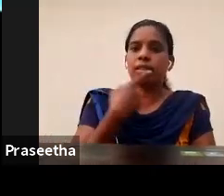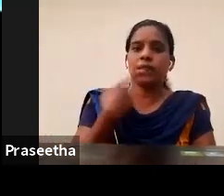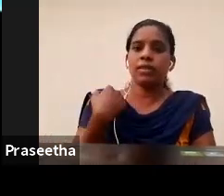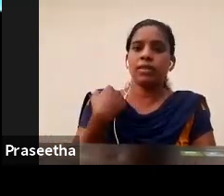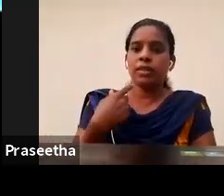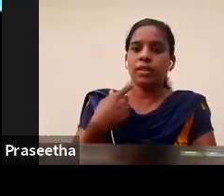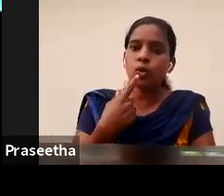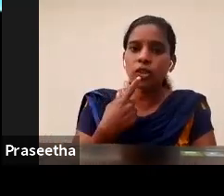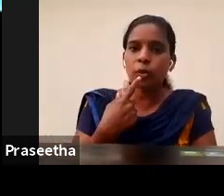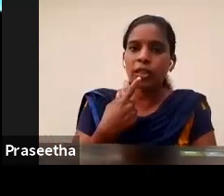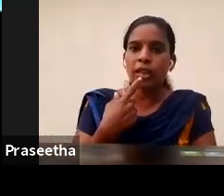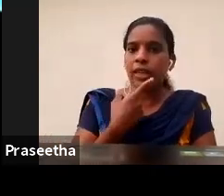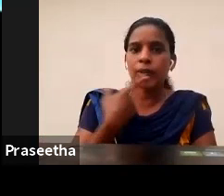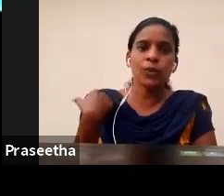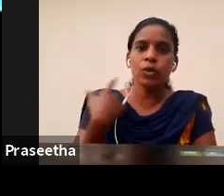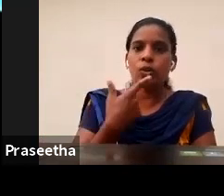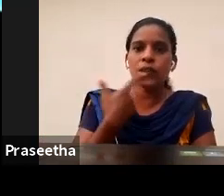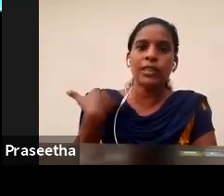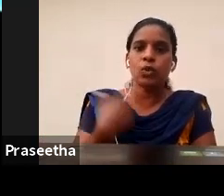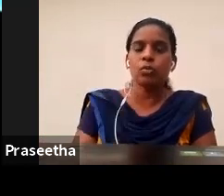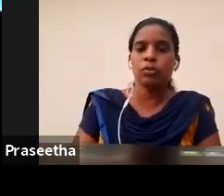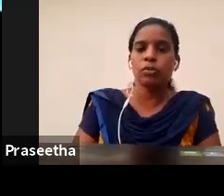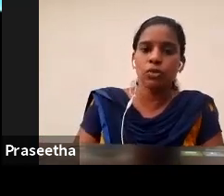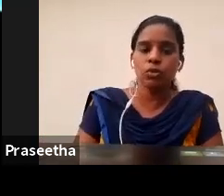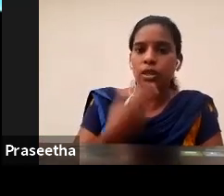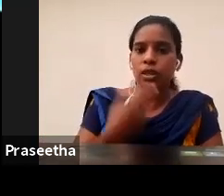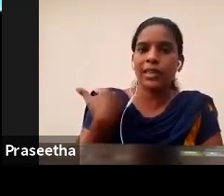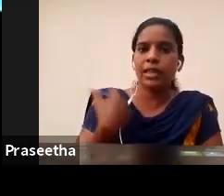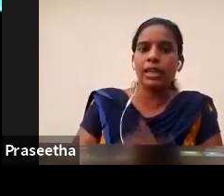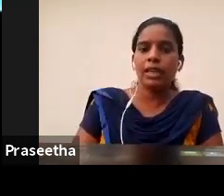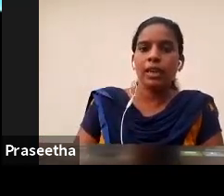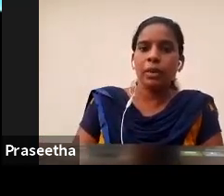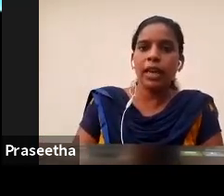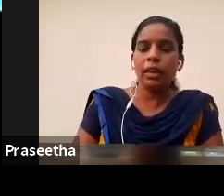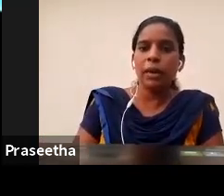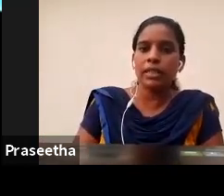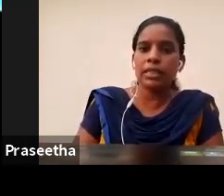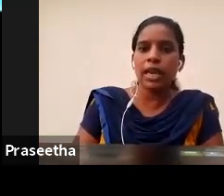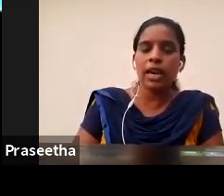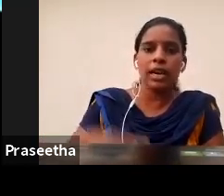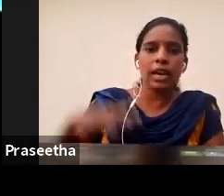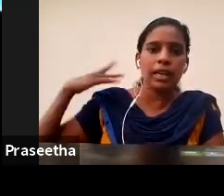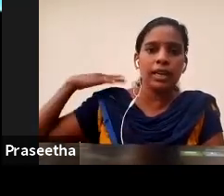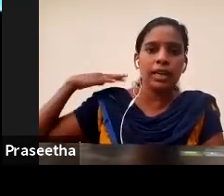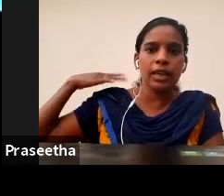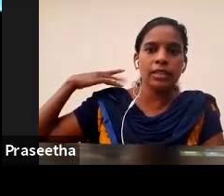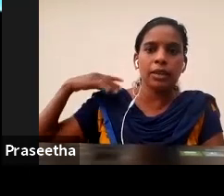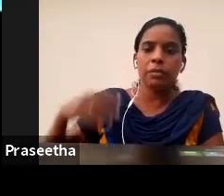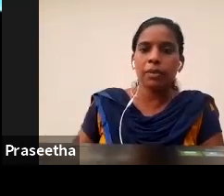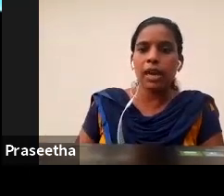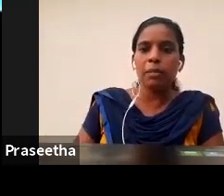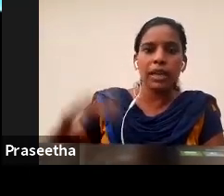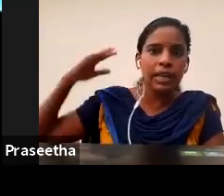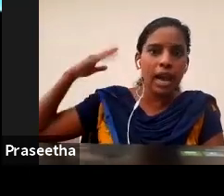റെഡ് ചുണ്ട് ചുമന്നിട്ടല്ലേ ചുണ്ടിനൊന്ന് തേച്ചു കൊടുക്കും ചുണ്ടിന് ഇങ്ങനെ പിന്നെ പച്ച കളറാണെങ്കിൽ ഇങ്ങനെ